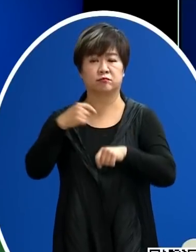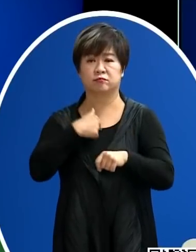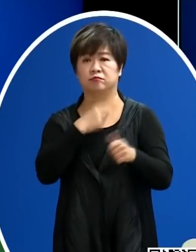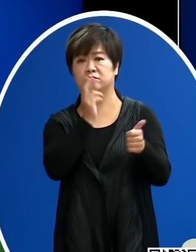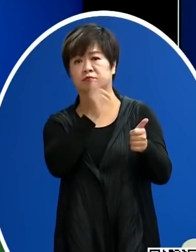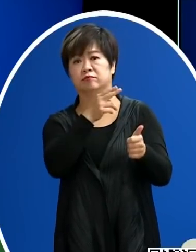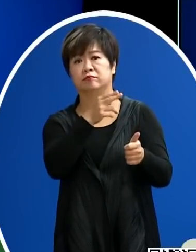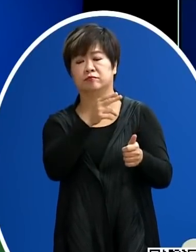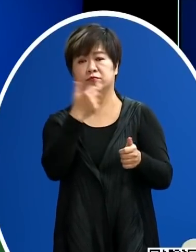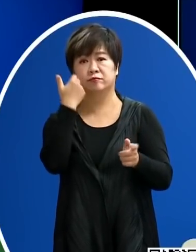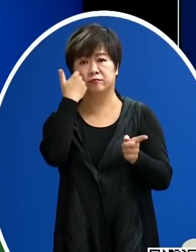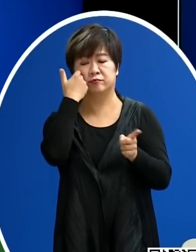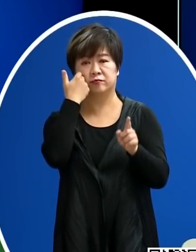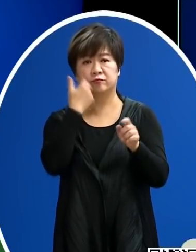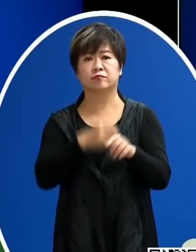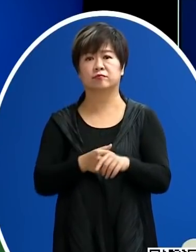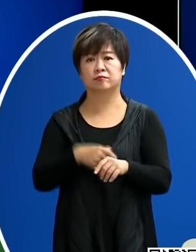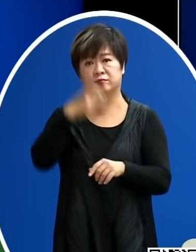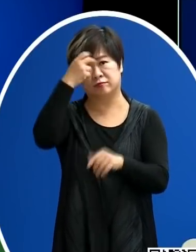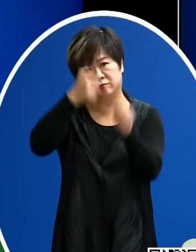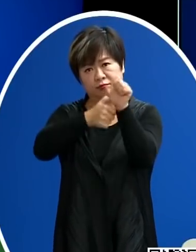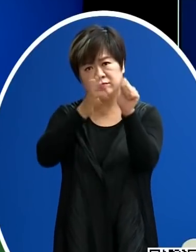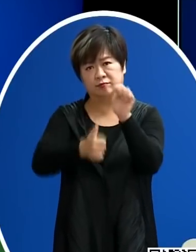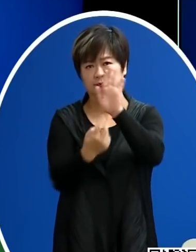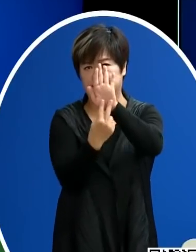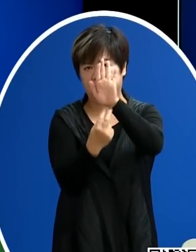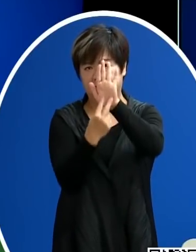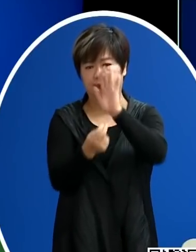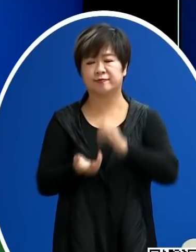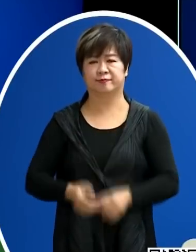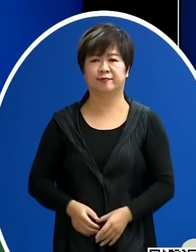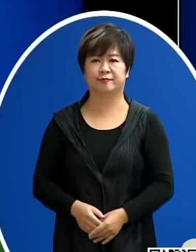个，好，庄副跟大家讲一下哈。